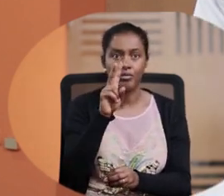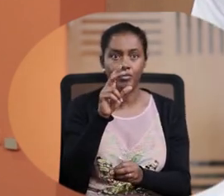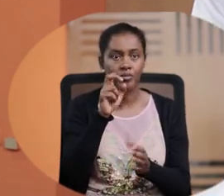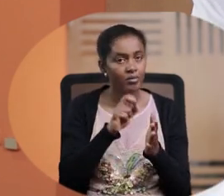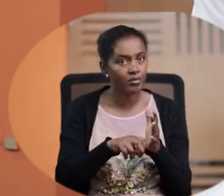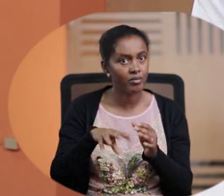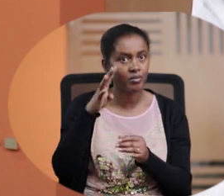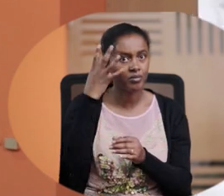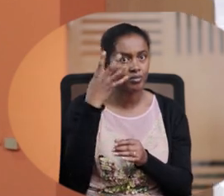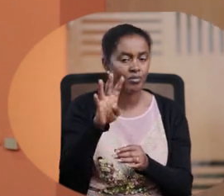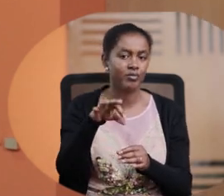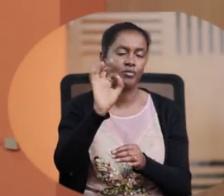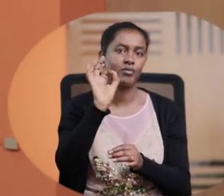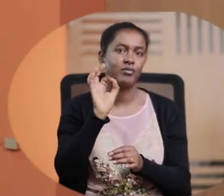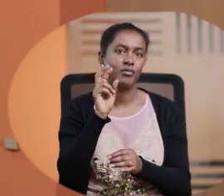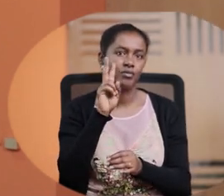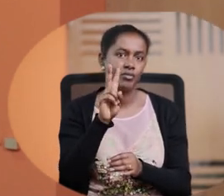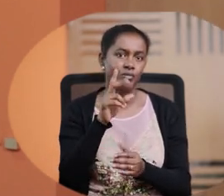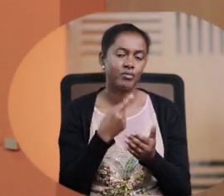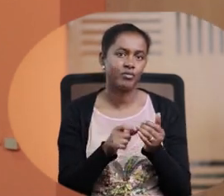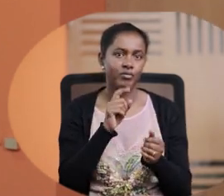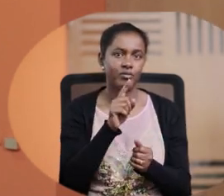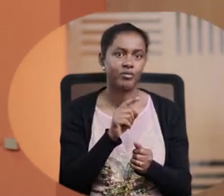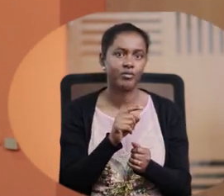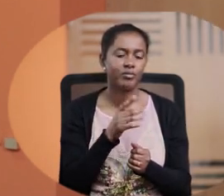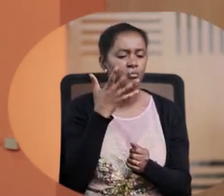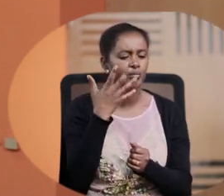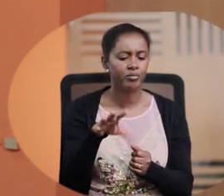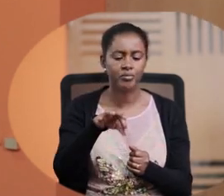barattoota 2 kan itti aanee jiru